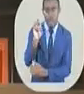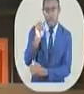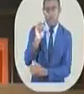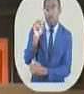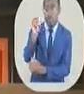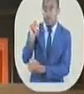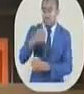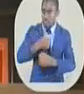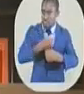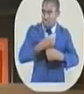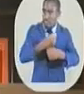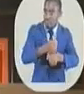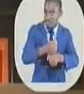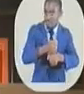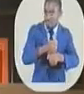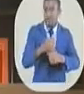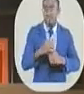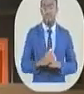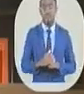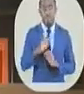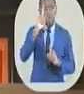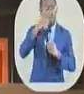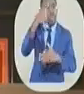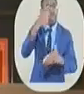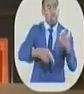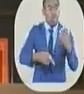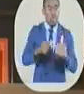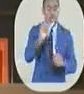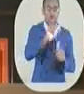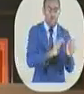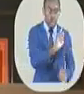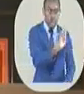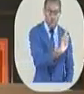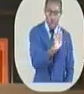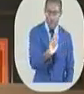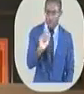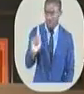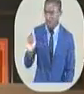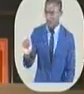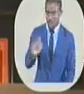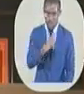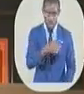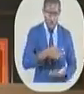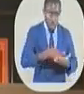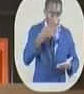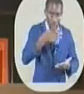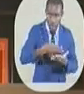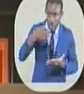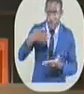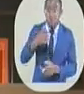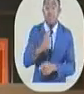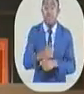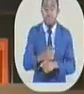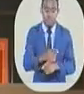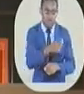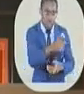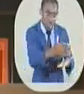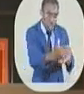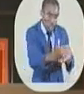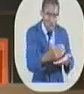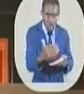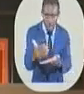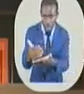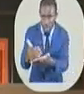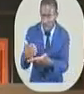a été créé pour lequel il est demandé à chacun d'entre nous, indépendamment de son statut social,